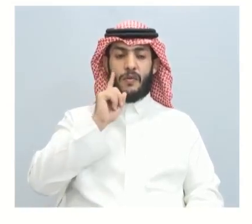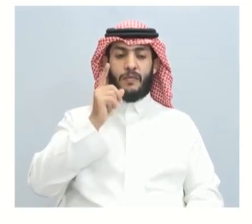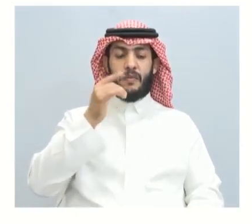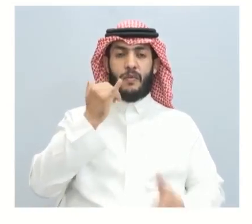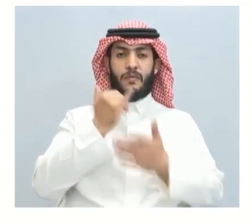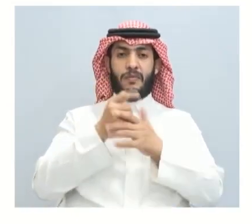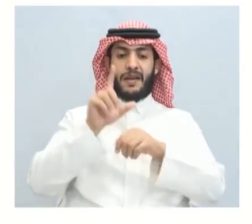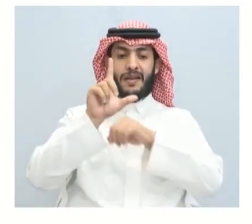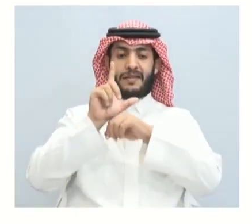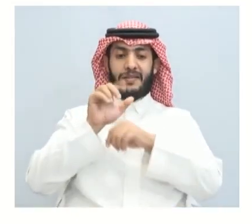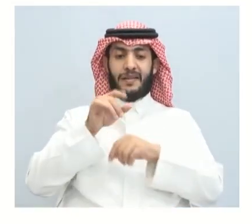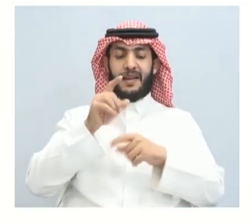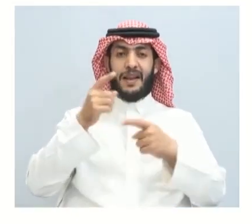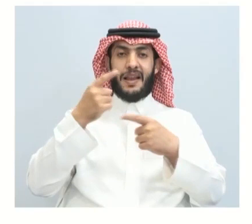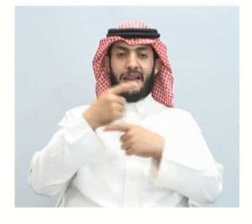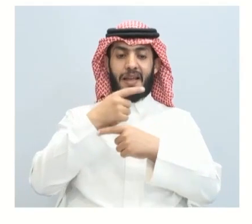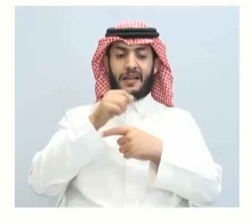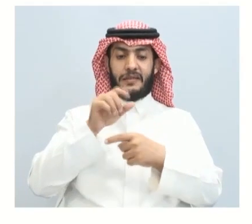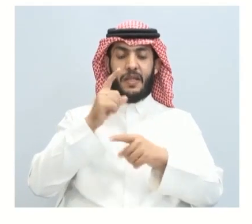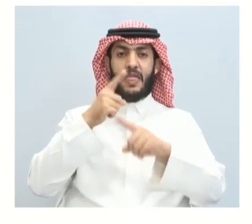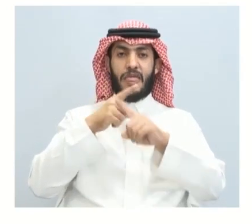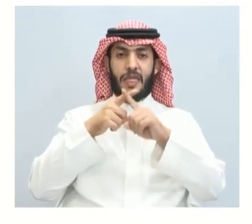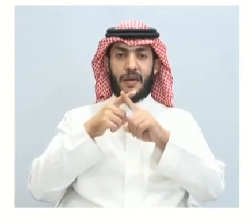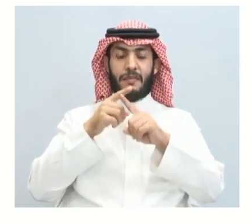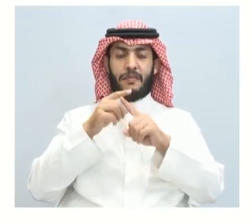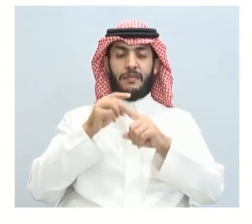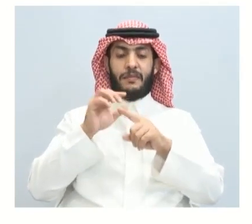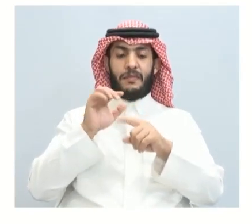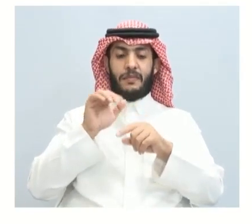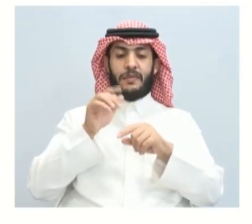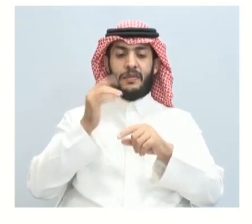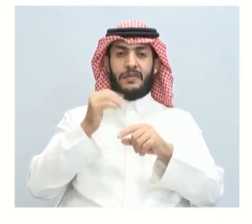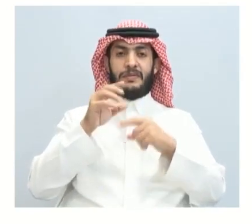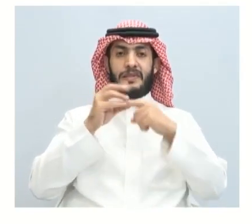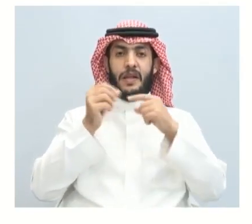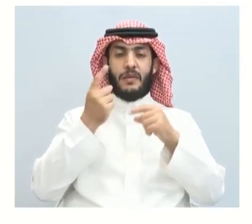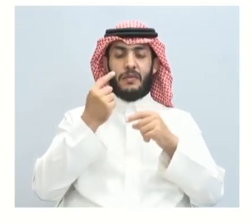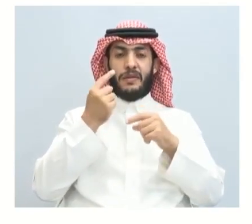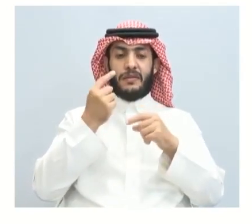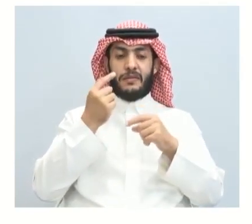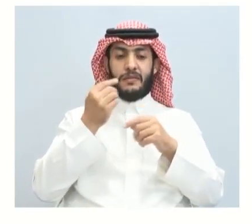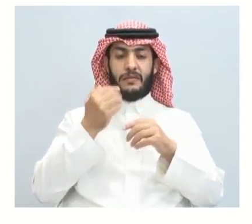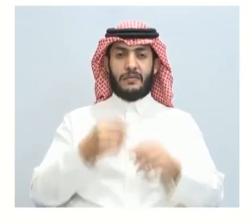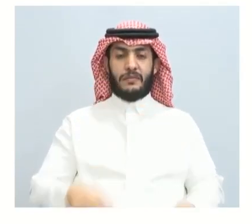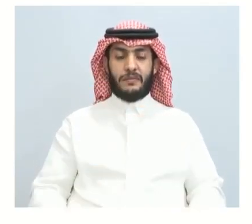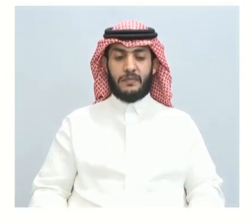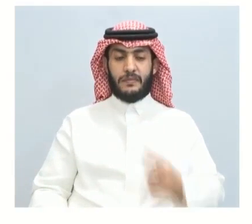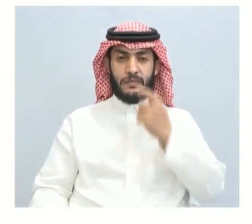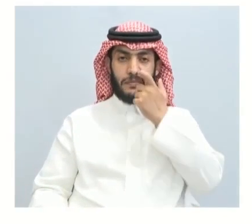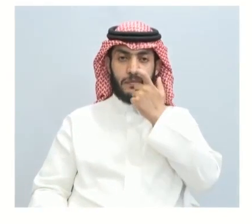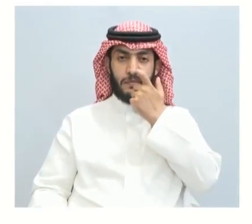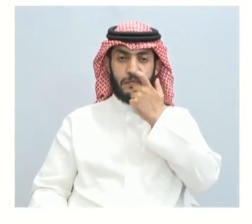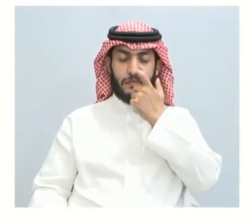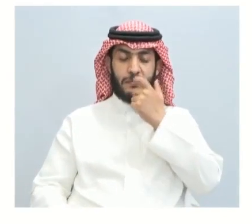الام الانع يكون بالضرب في سالب واحد ضرب في سالب واحد